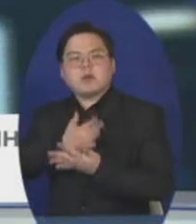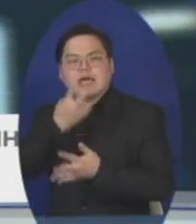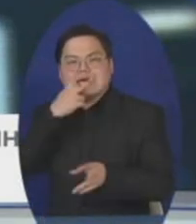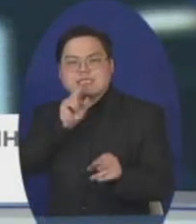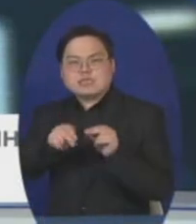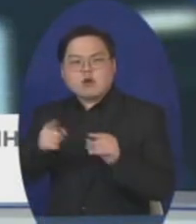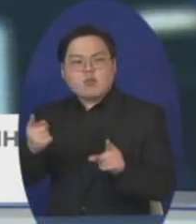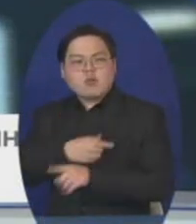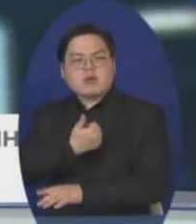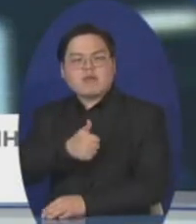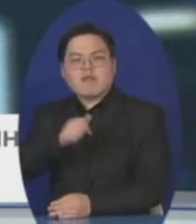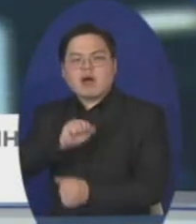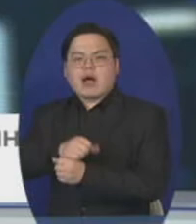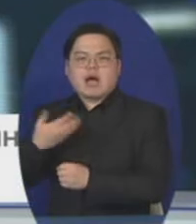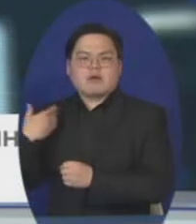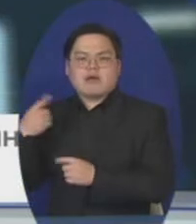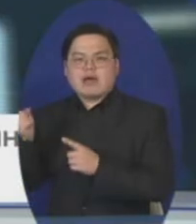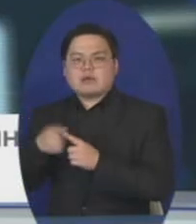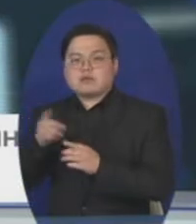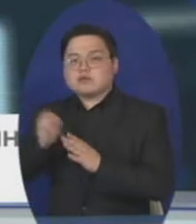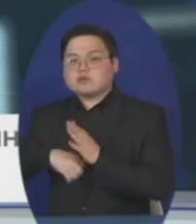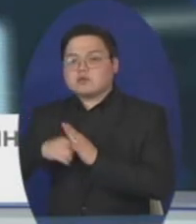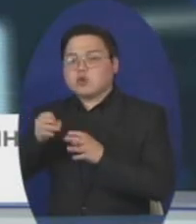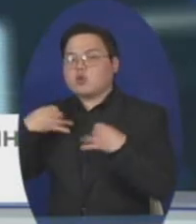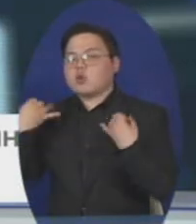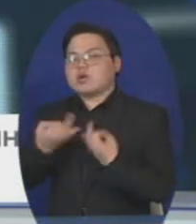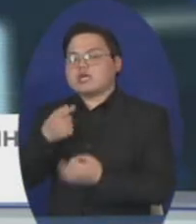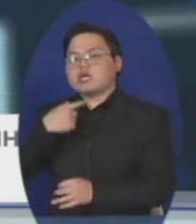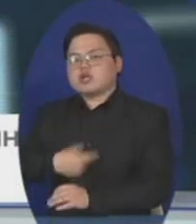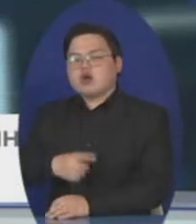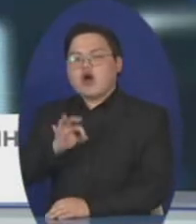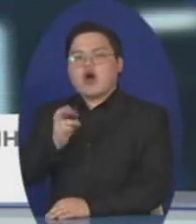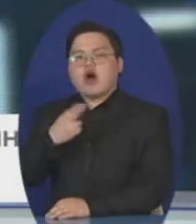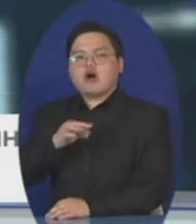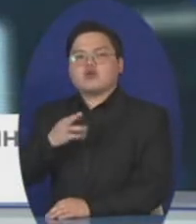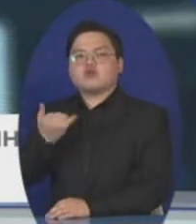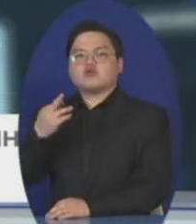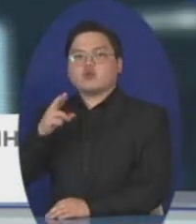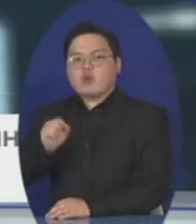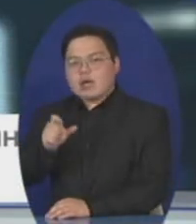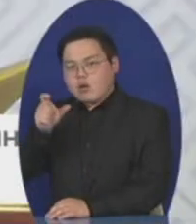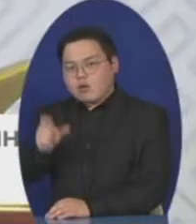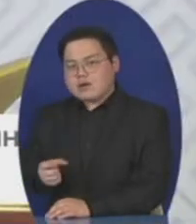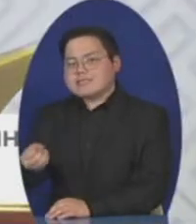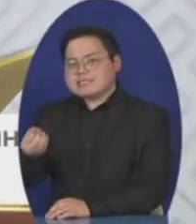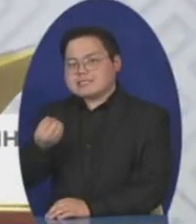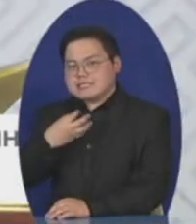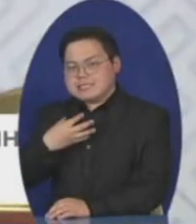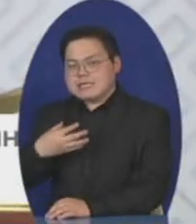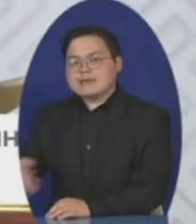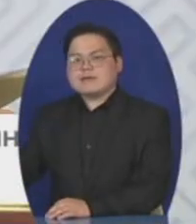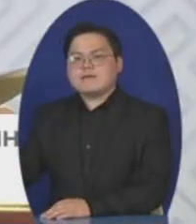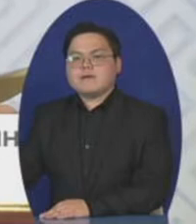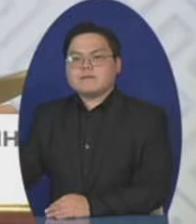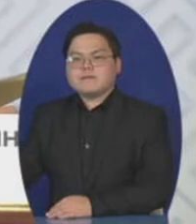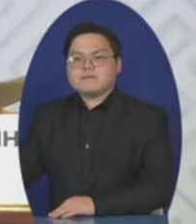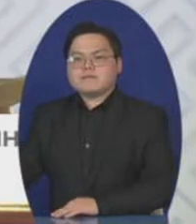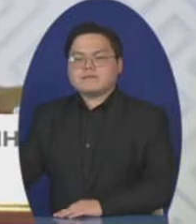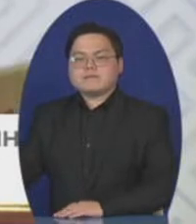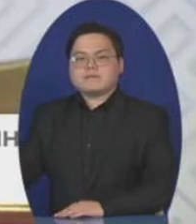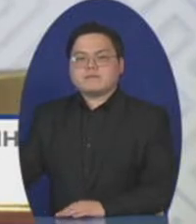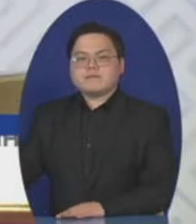буруутай этгээдэд хариуцлага тооцох хэрэгтэй гэж улсын хурлын гишүүн Одон Туяа мэдгдлээ. Одоо